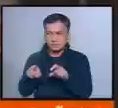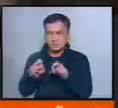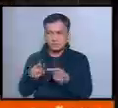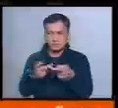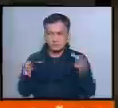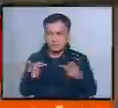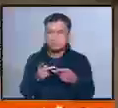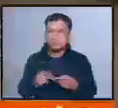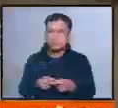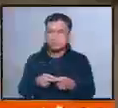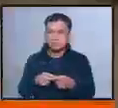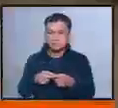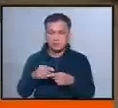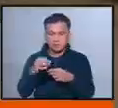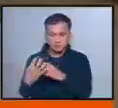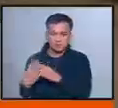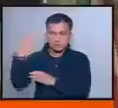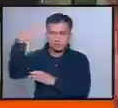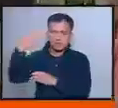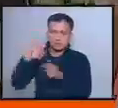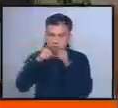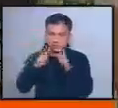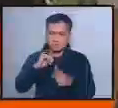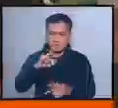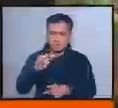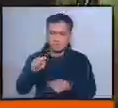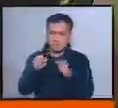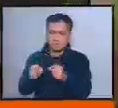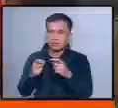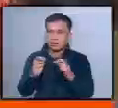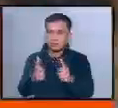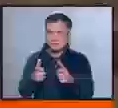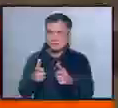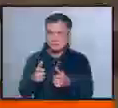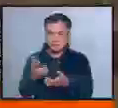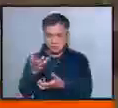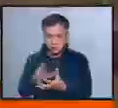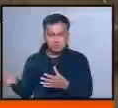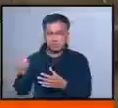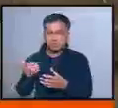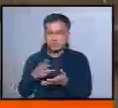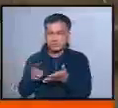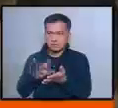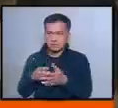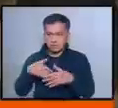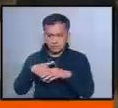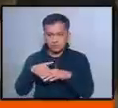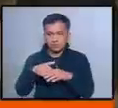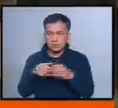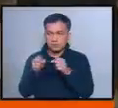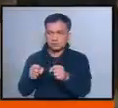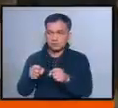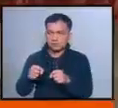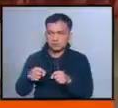lugar. Pagsikat ng araw, ito na ang itsura ng Elias Street. Biglang nawala ang mga basura at maluwag na rin ang kalsada. Nasa gilid